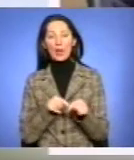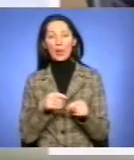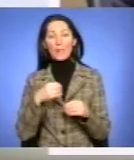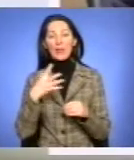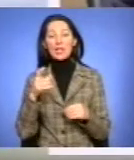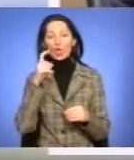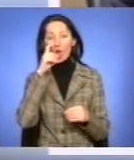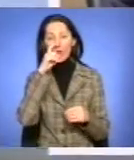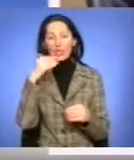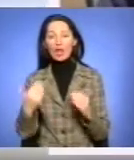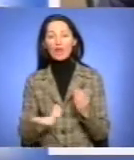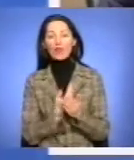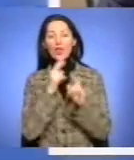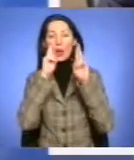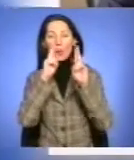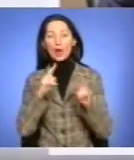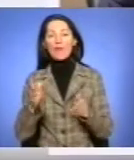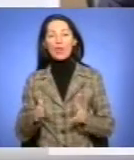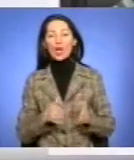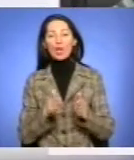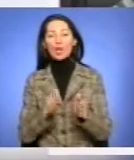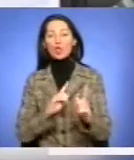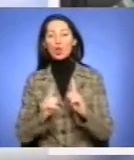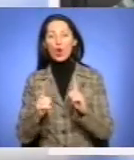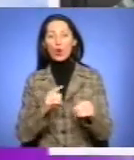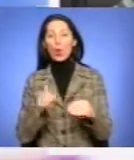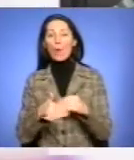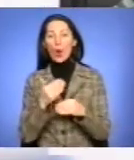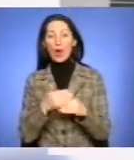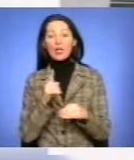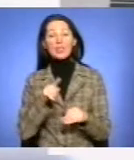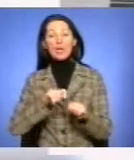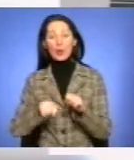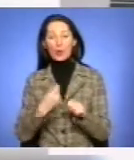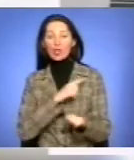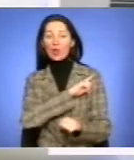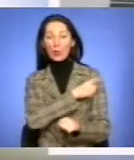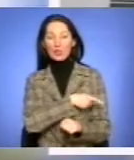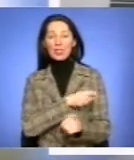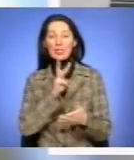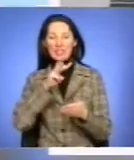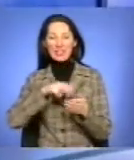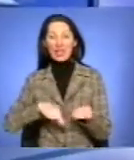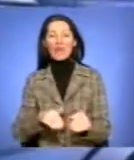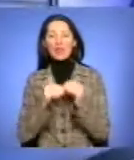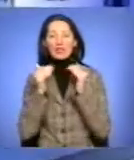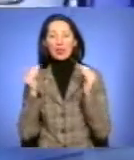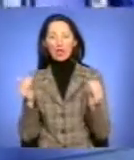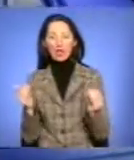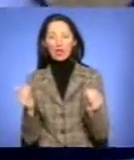15 квітня – нові правила дорожнього руху. Покарання за їх порушення посилили, штрафи збільшили.